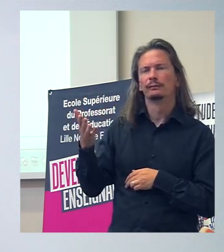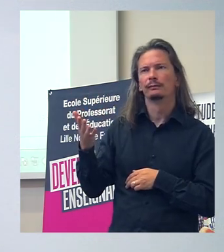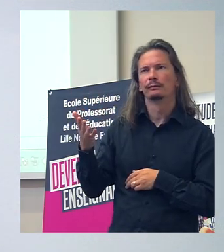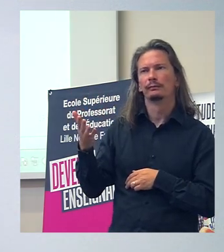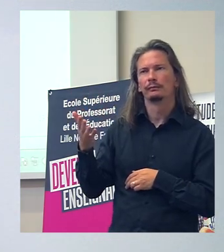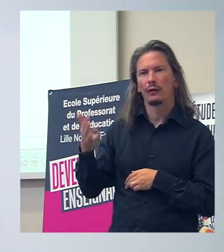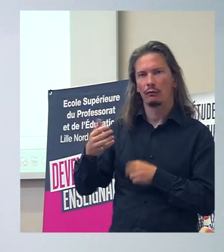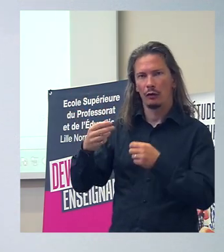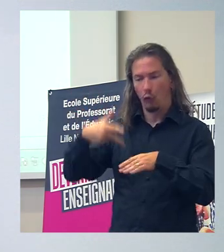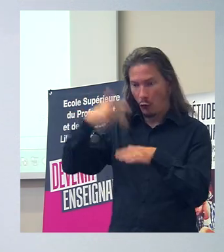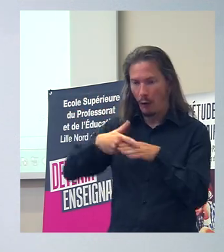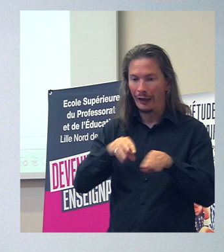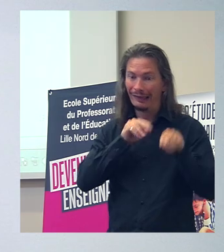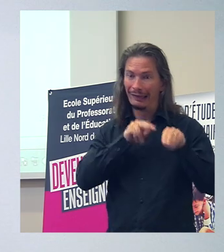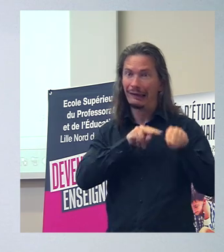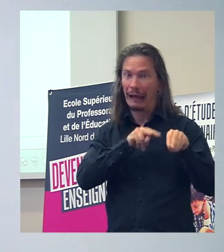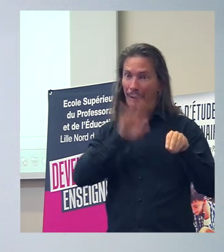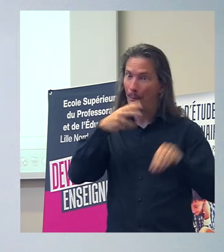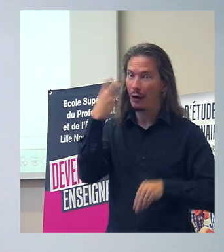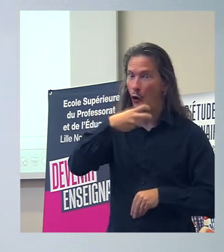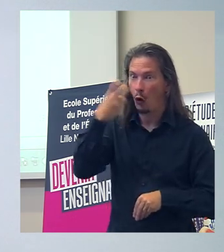c'est tardif, la didactique de l'oral.